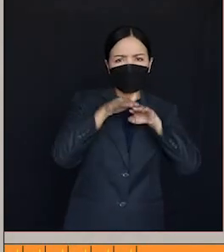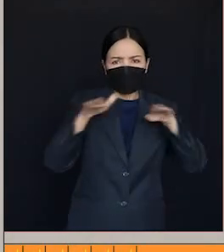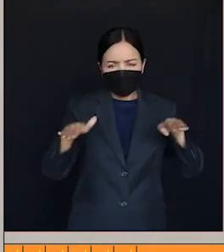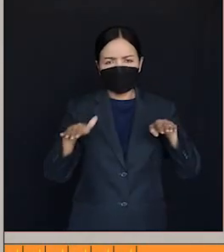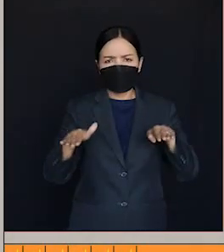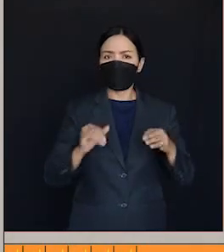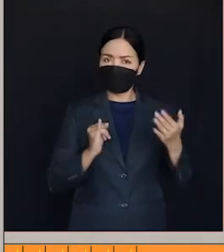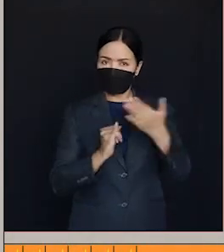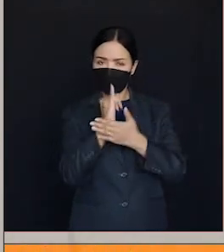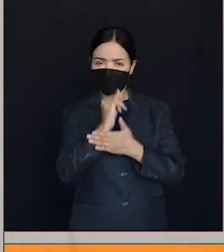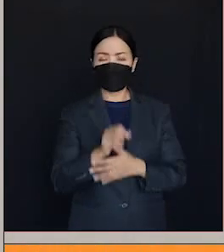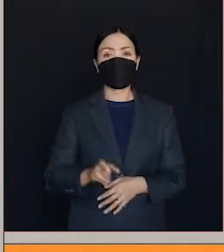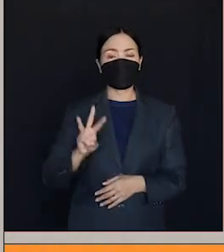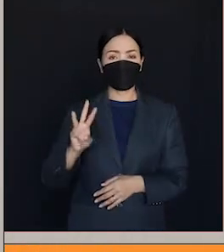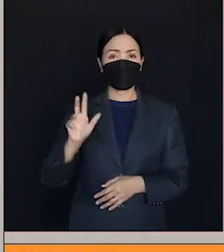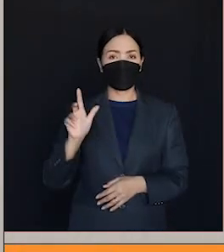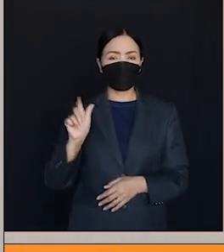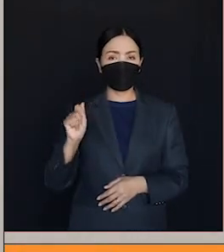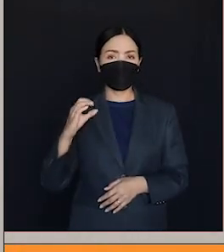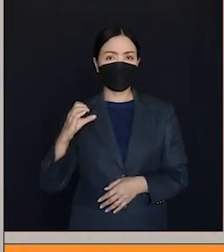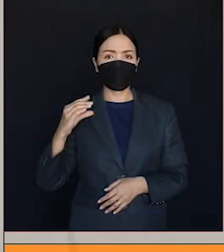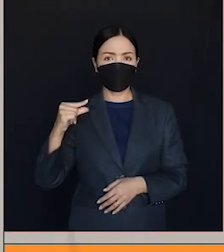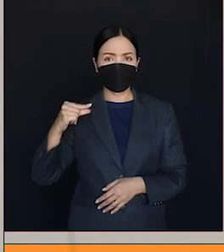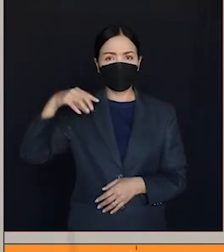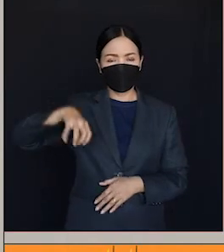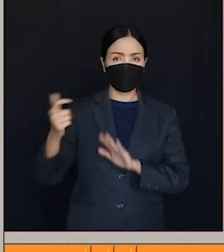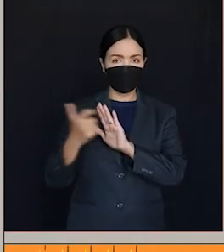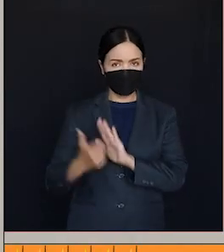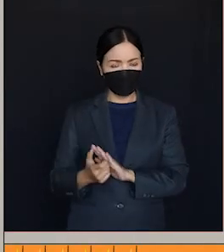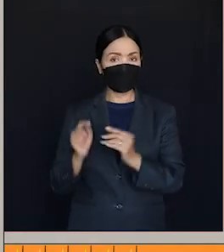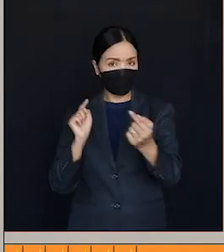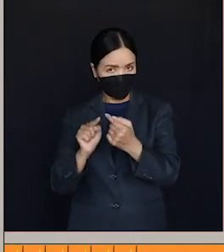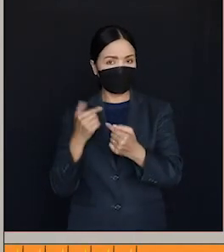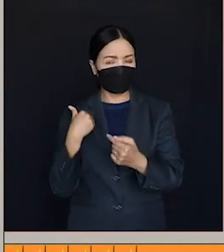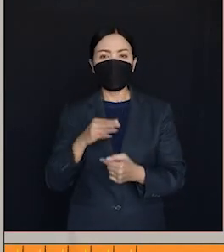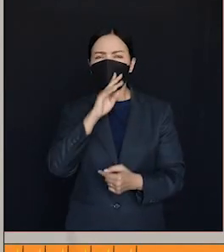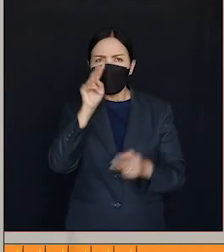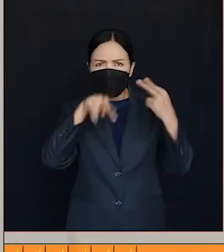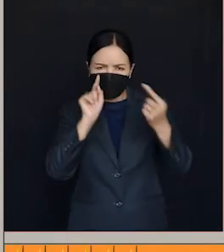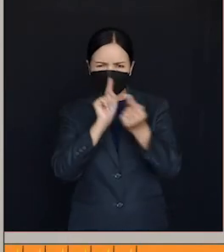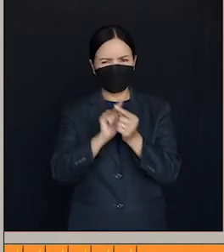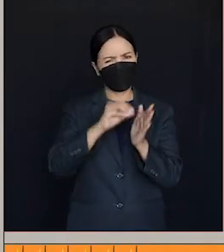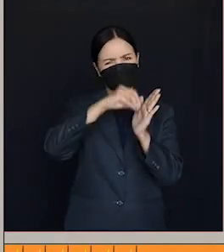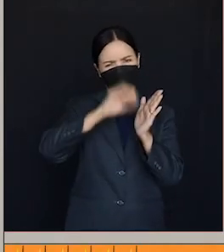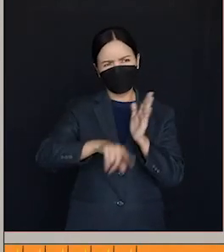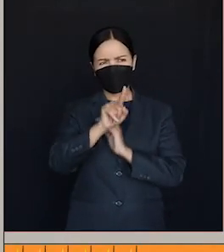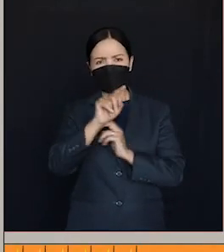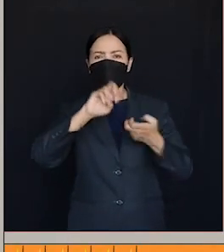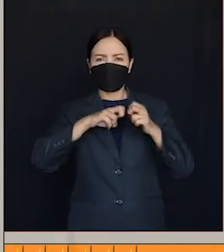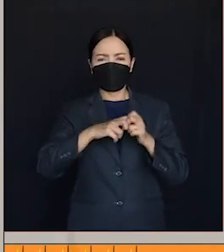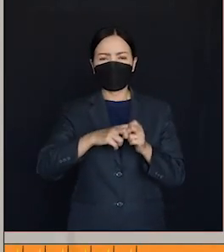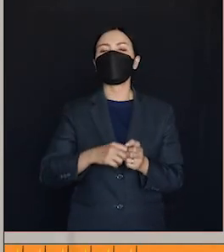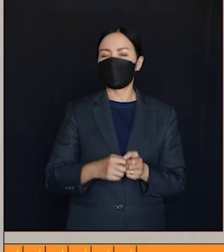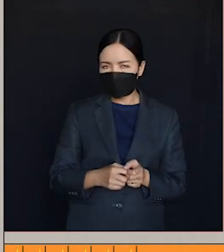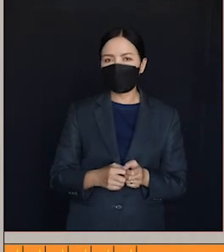านที่ WCAG นะครับกำหนดไว้หรือเปล่าแล้วถ้าตรวจพบข้อผิดพลาดเนี่ยเราก็จะทำการ รายง